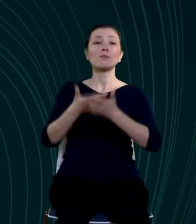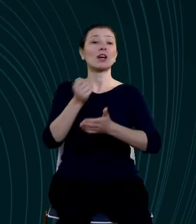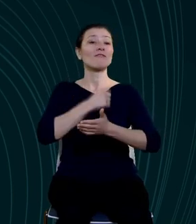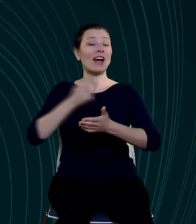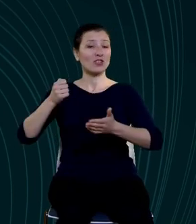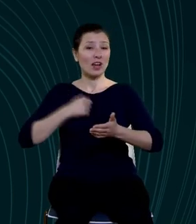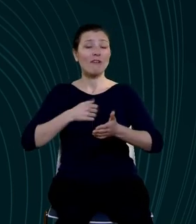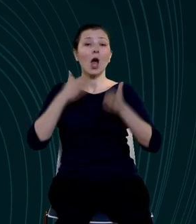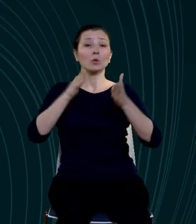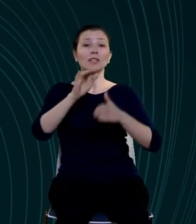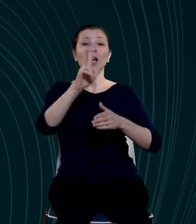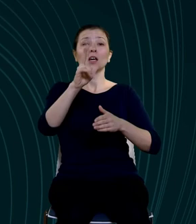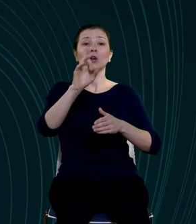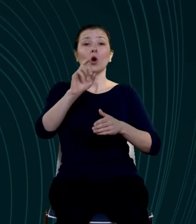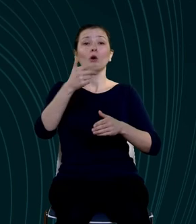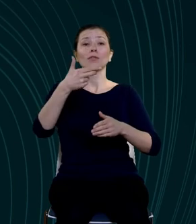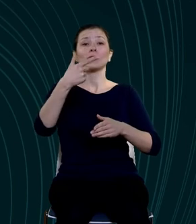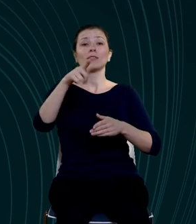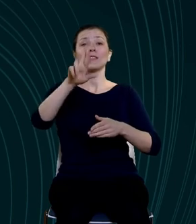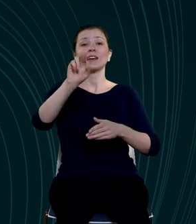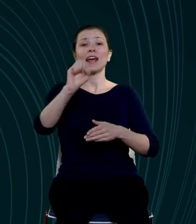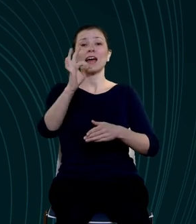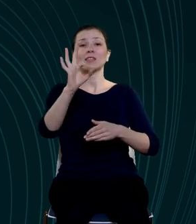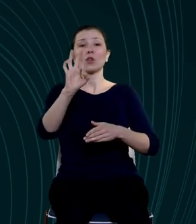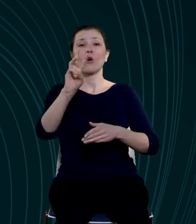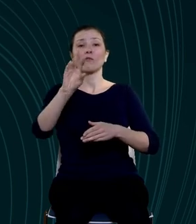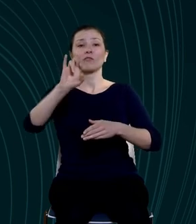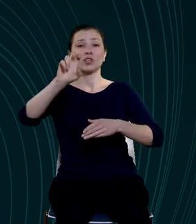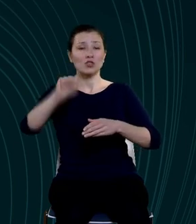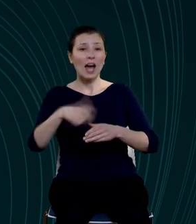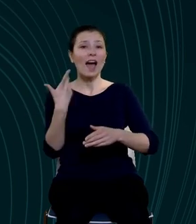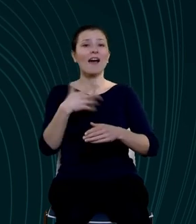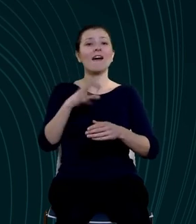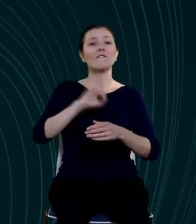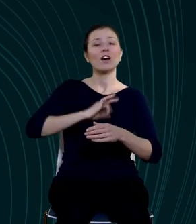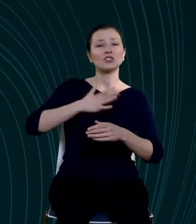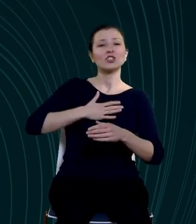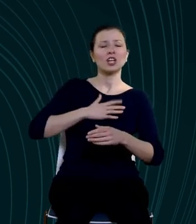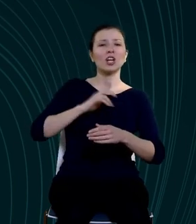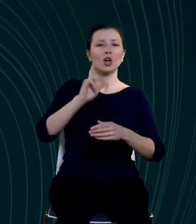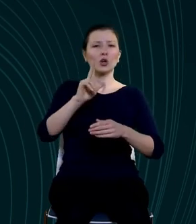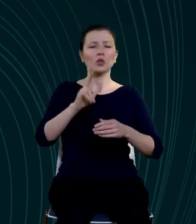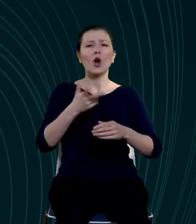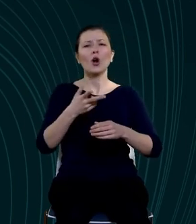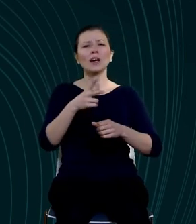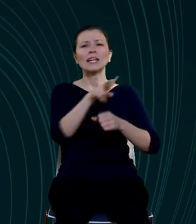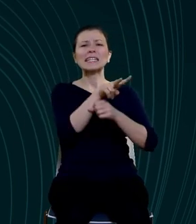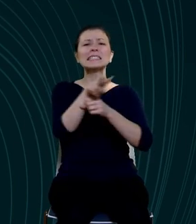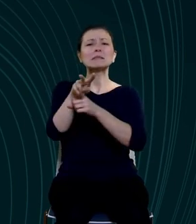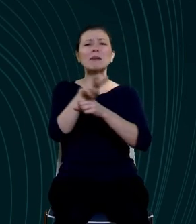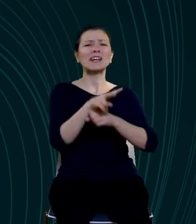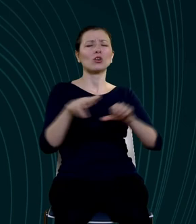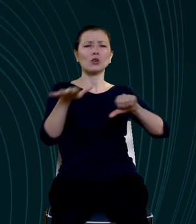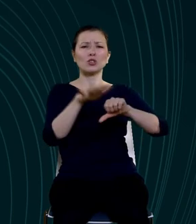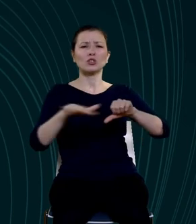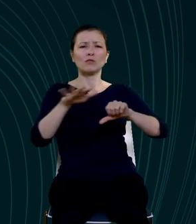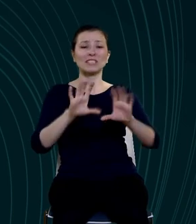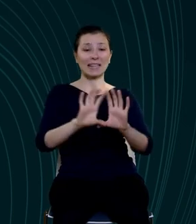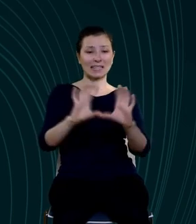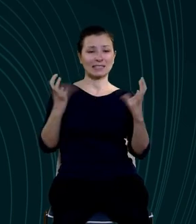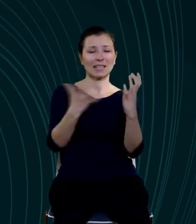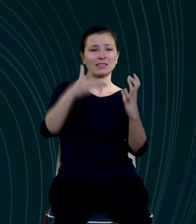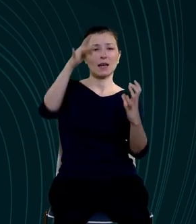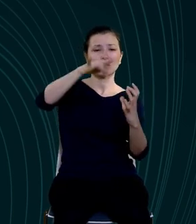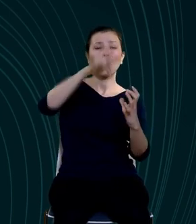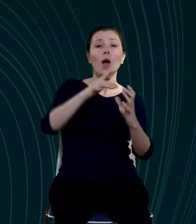Kondratowicza, właścicielem jest Główny Inspektorat Ochrony Środowiska. Stacja wykonuje pomiary pyłów zawieszonych,